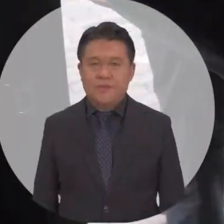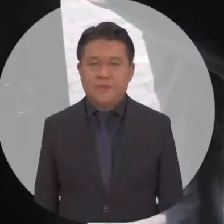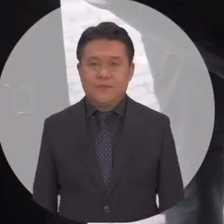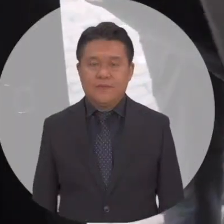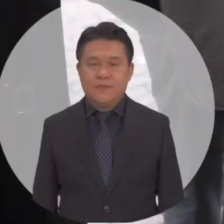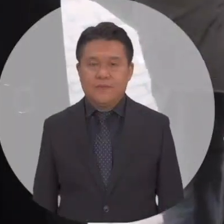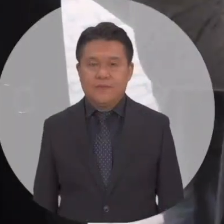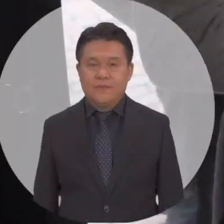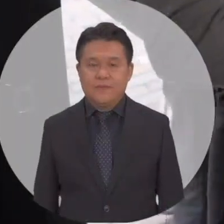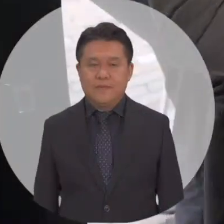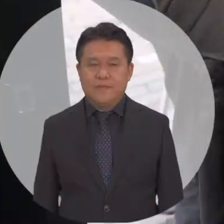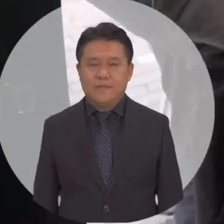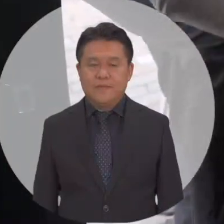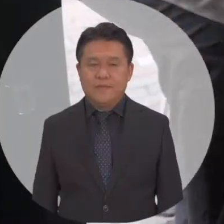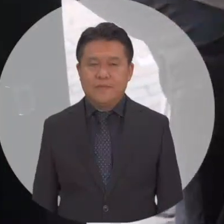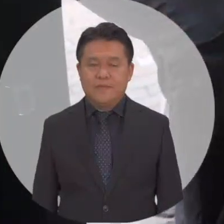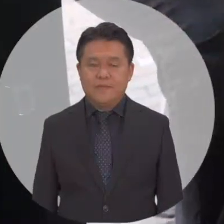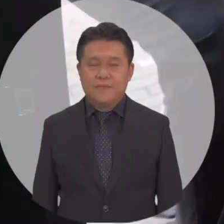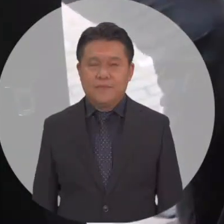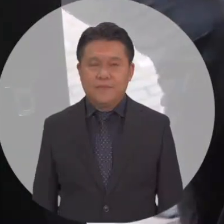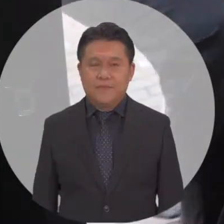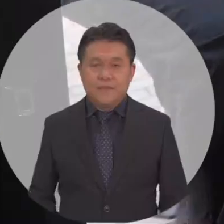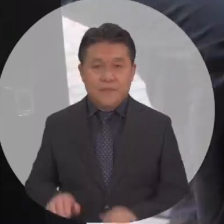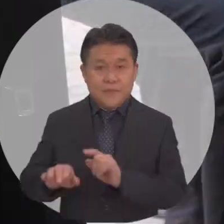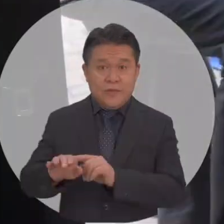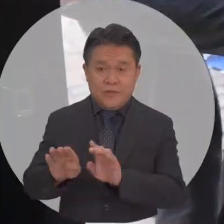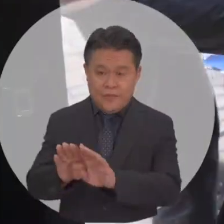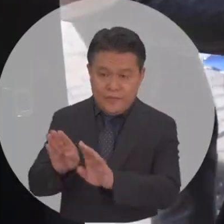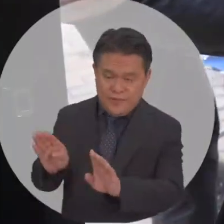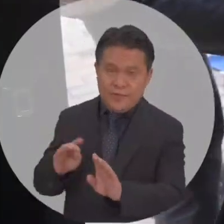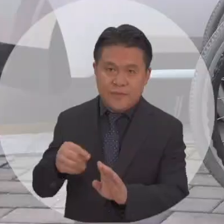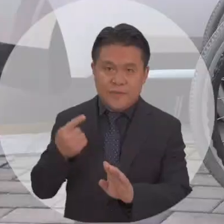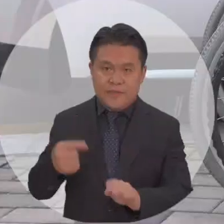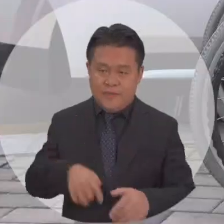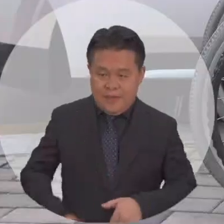자동차 문을 열고 안전벨트를 풀어줍니다.